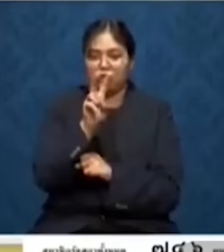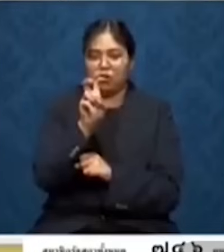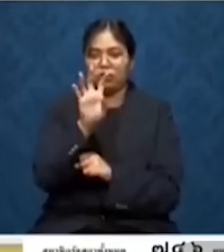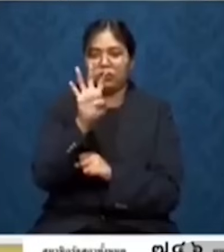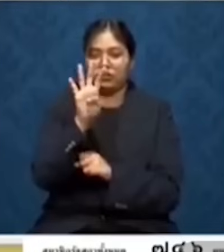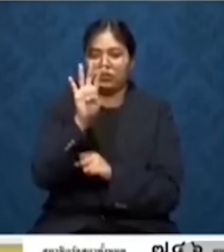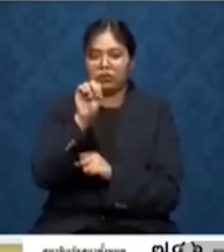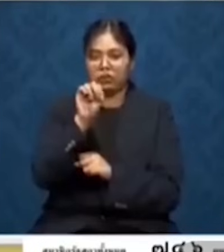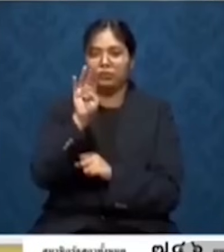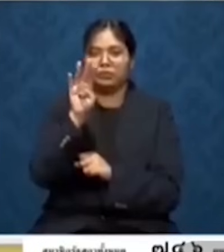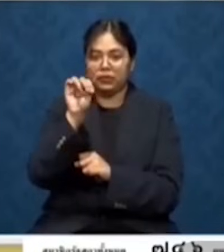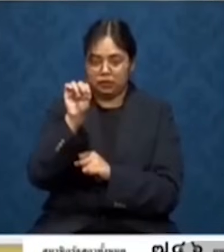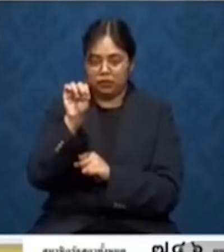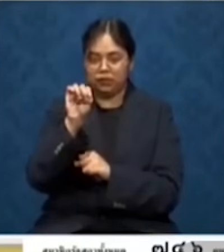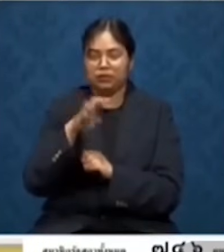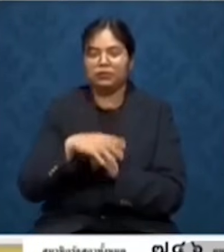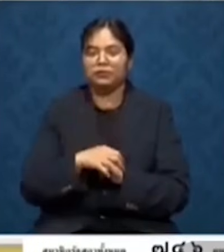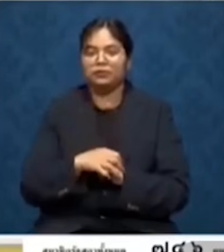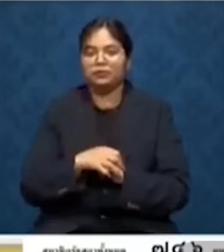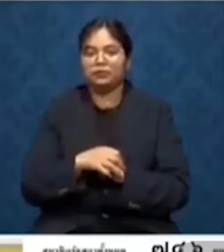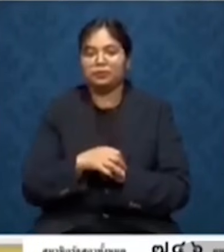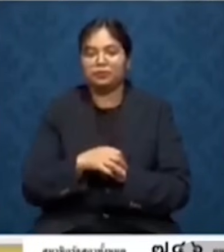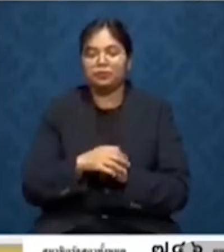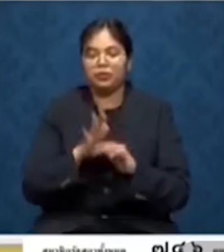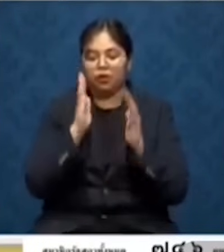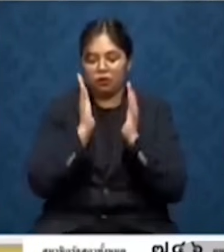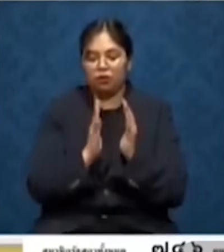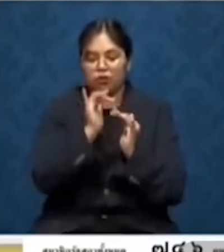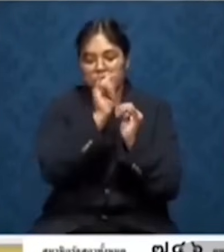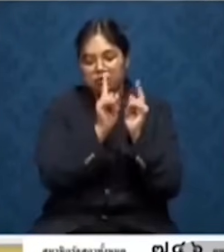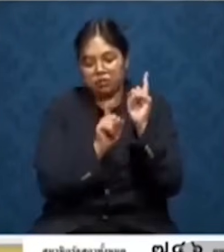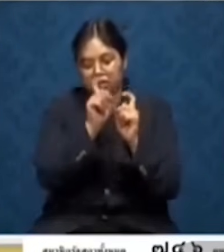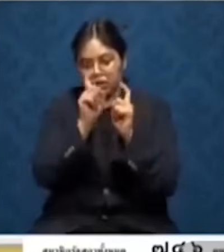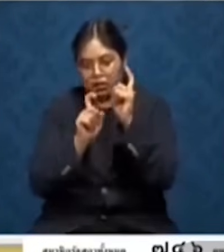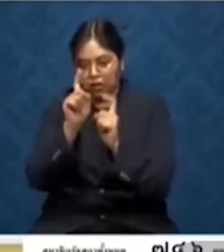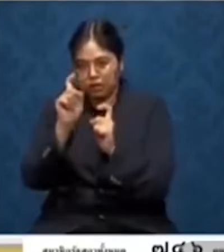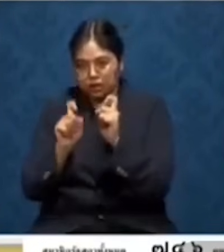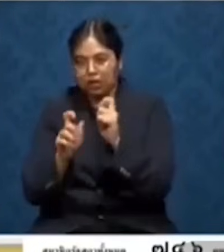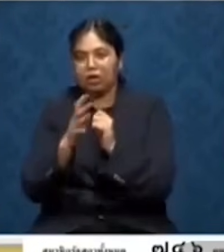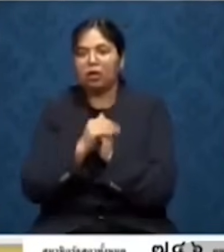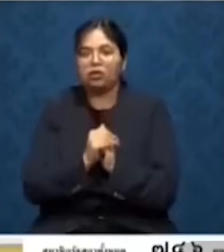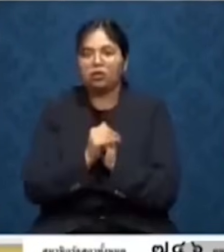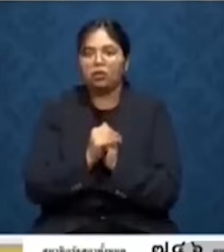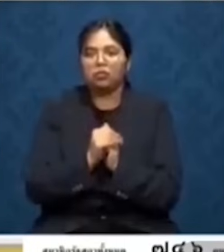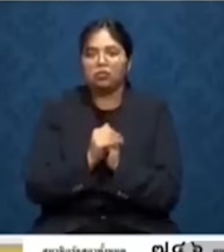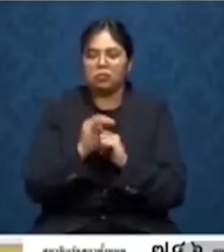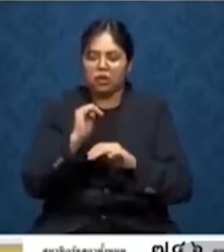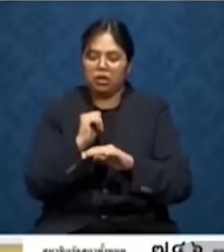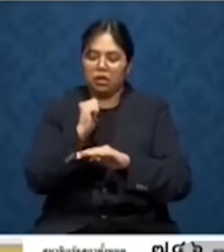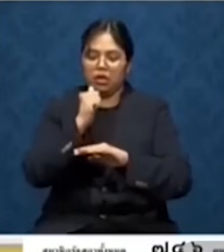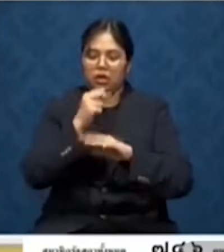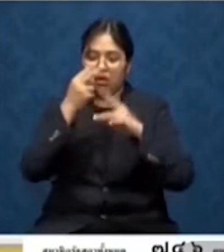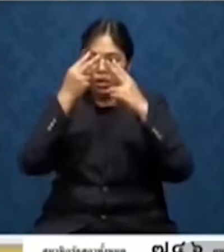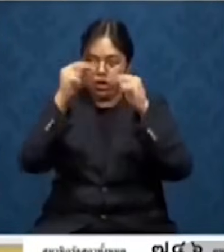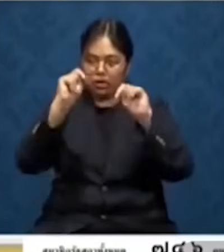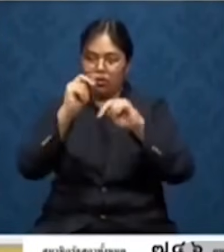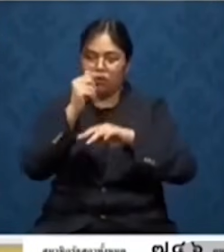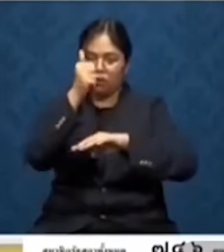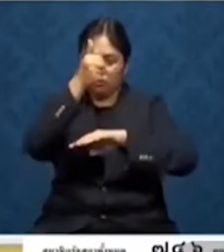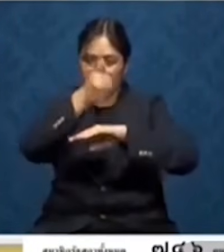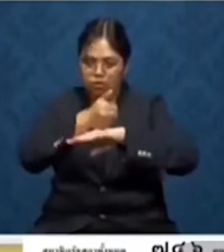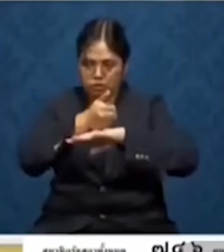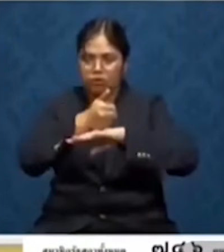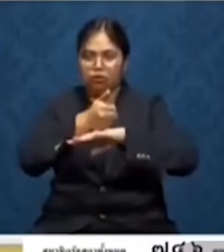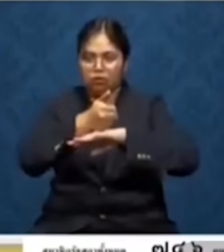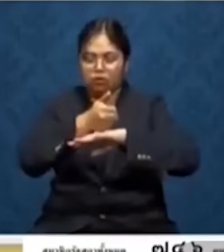งวันนี้เสียชีวิตไปแม้กระทั่งเมื่อมีผลโปรดเกล้าแต่งตั้งท่านนายกรัฐมนตรีหลังจากนั้น